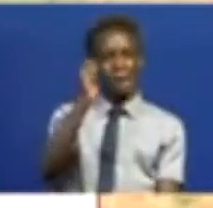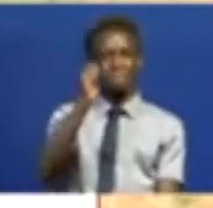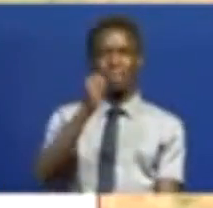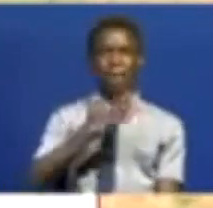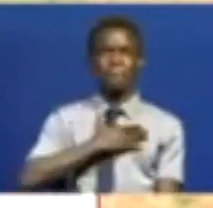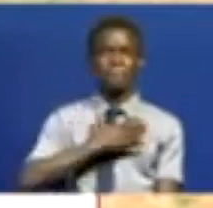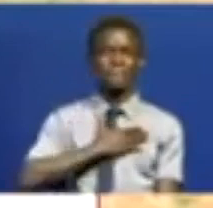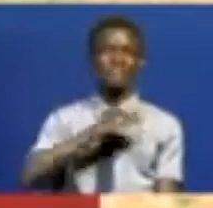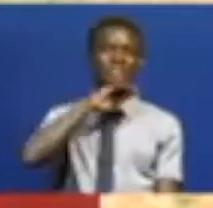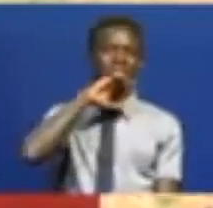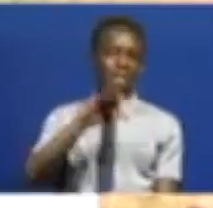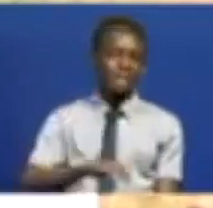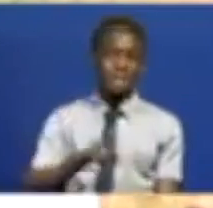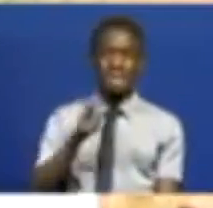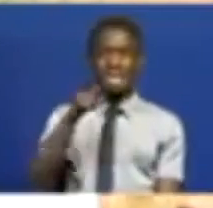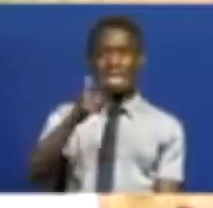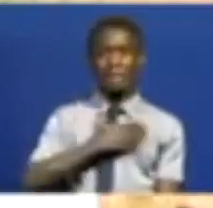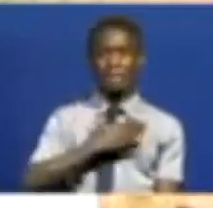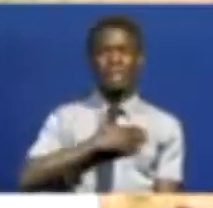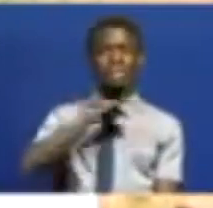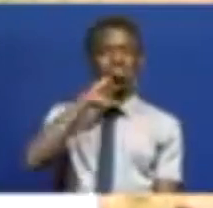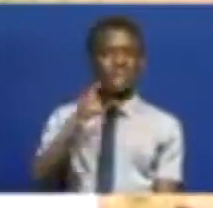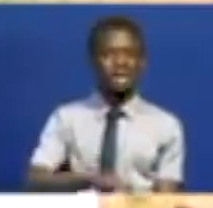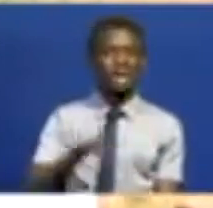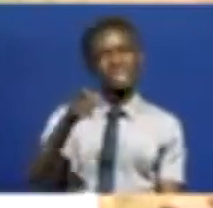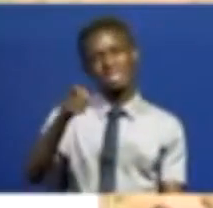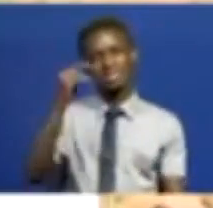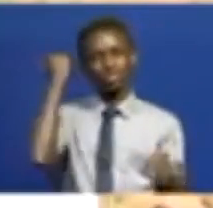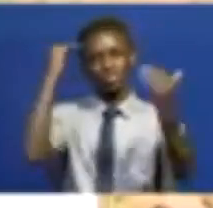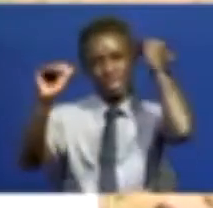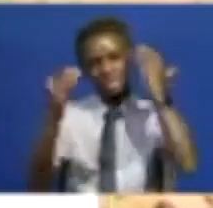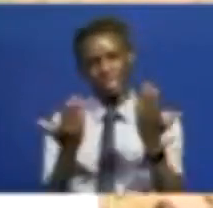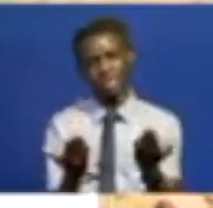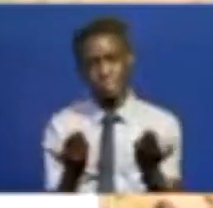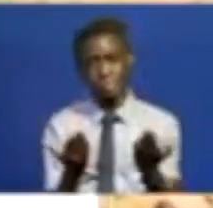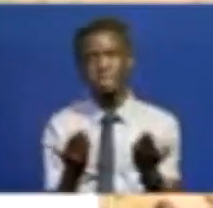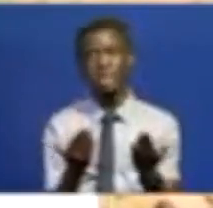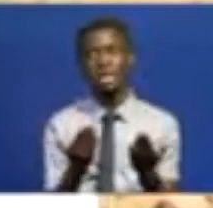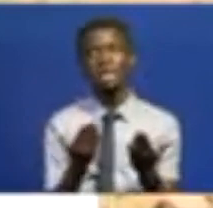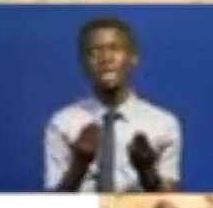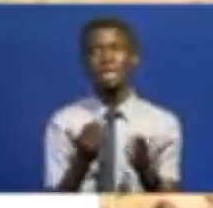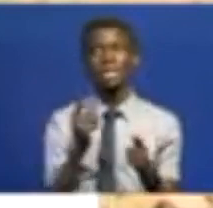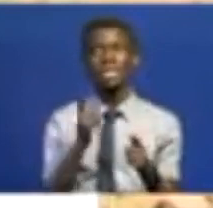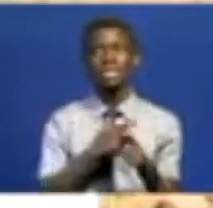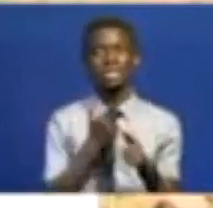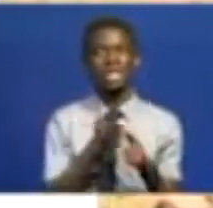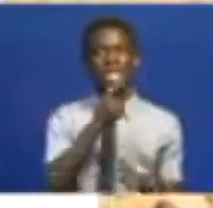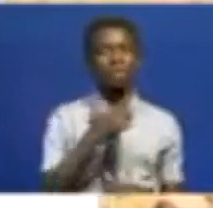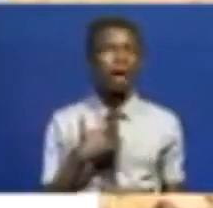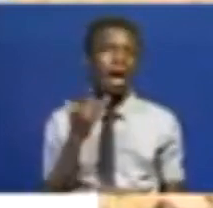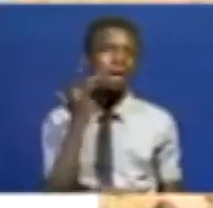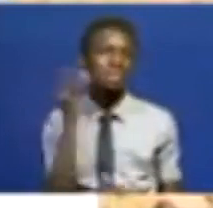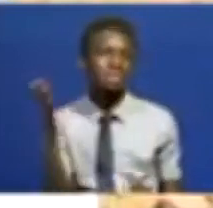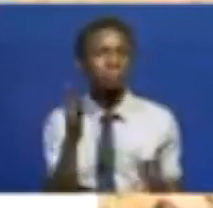yangu, na hiyo kichana yangu ambayo ni ya university. Sasa kutoa anataka kutoa asali